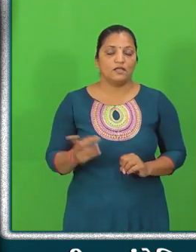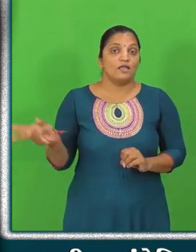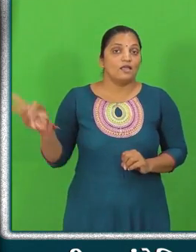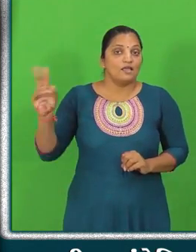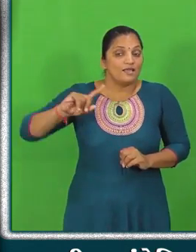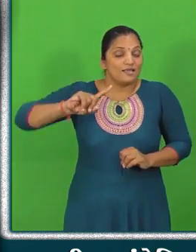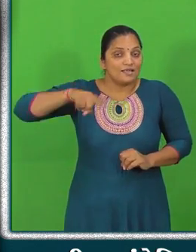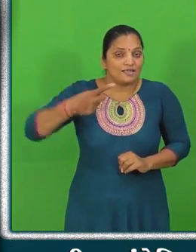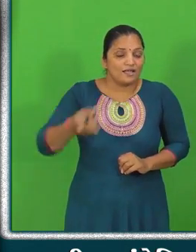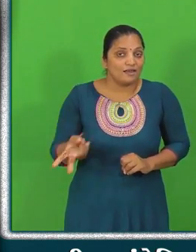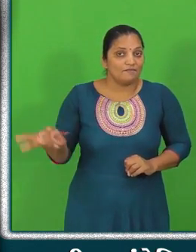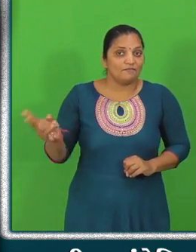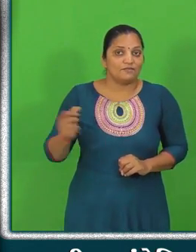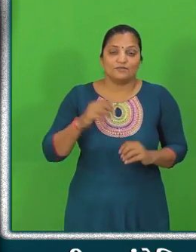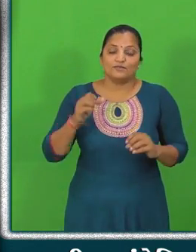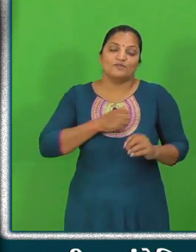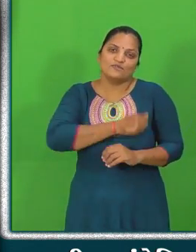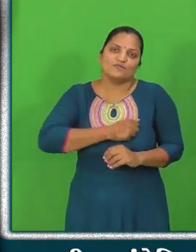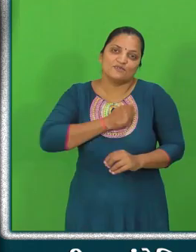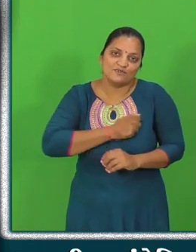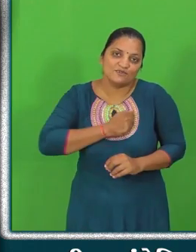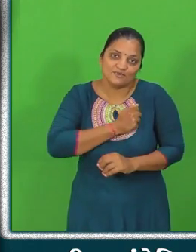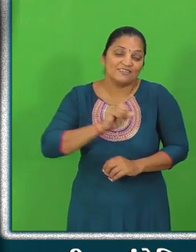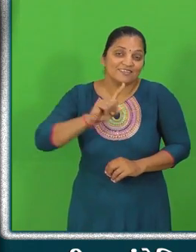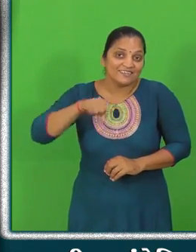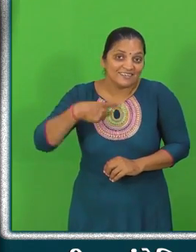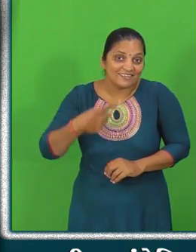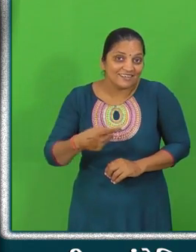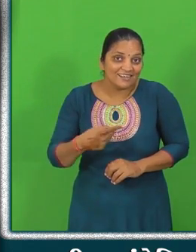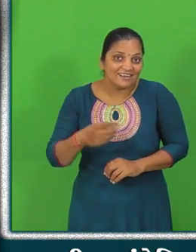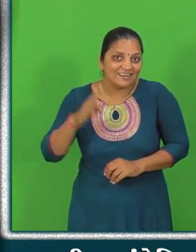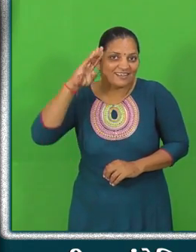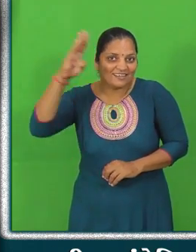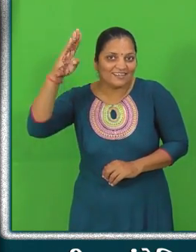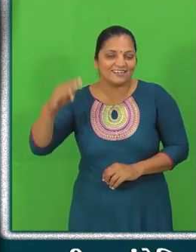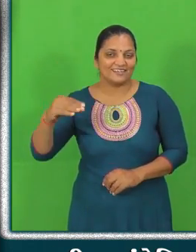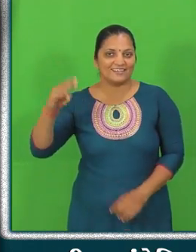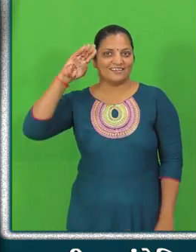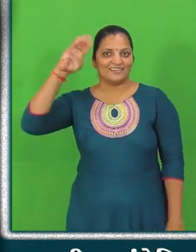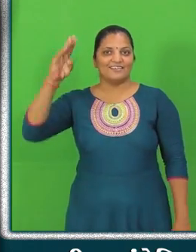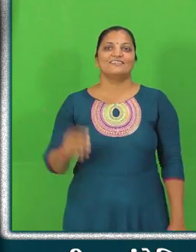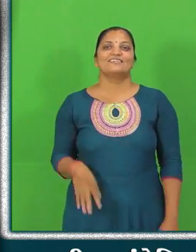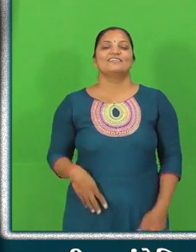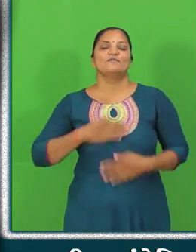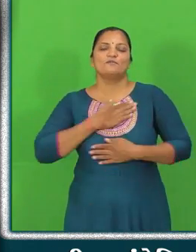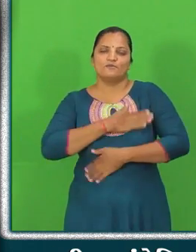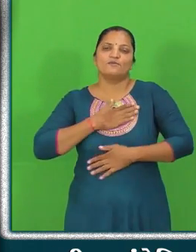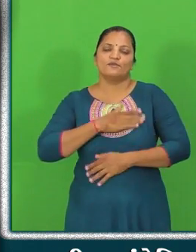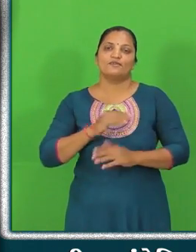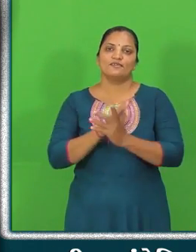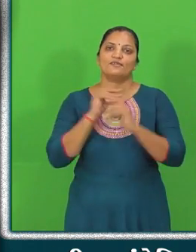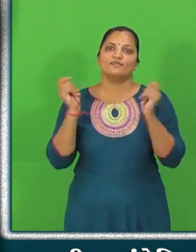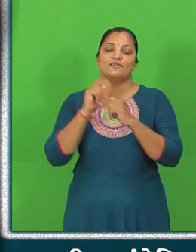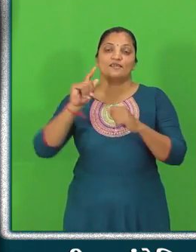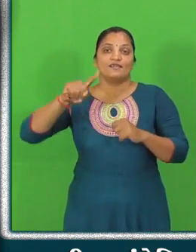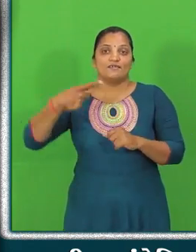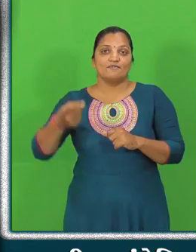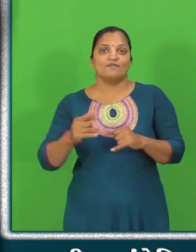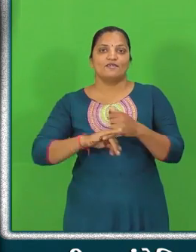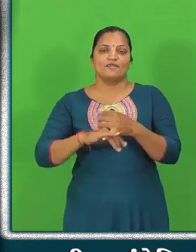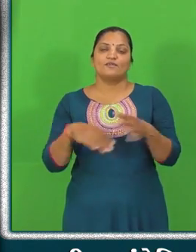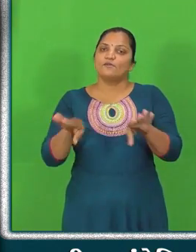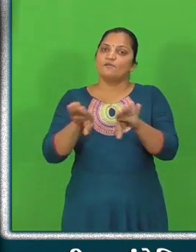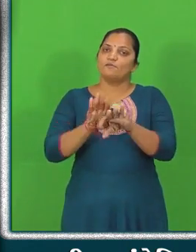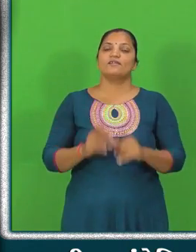બિલકુલ, આવતીકાલે તો સોરી યાદ કરાવું, આવતીકાલે તો આપણે રાષ્ટ્રીય પર્વને ઉજવવાના છીએ અને પરમ દિવસે